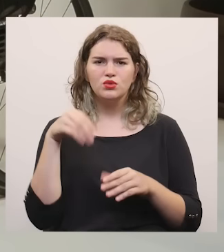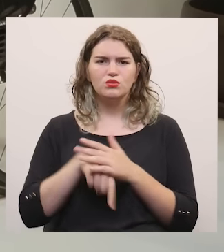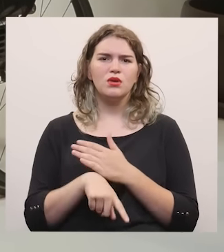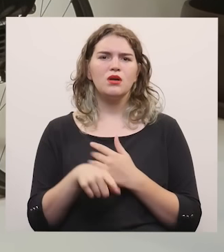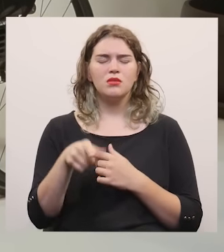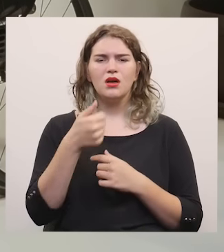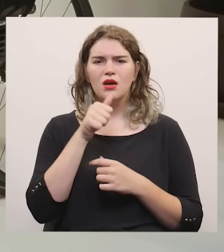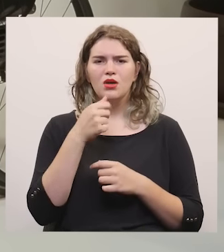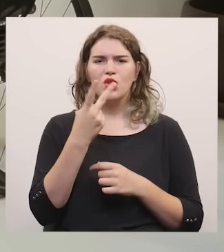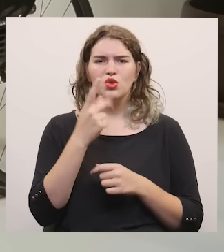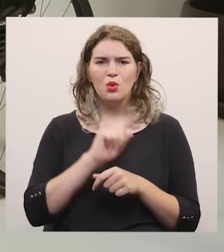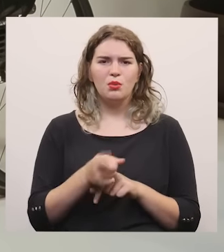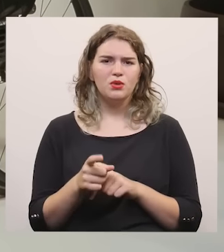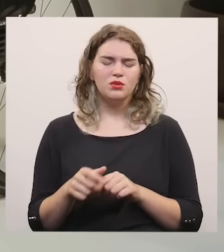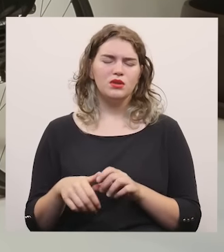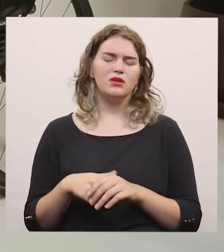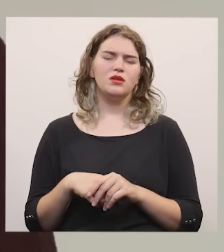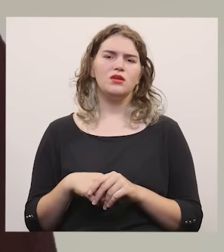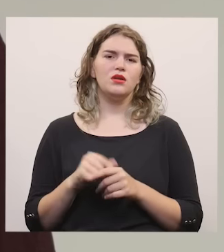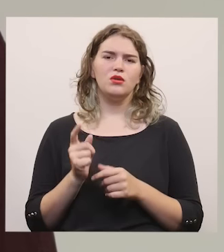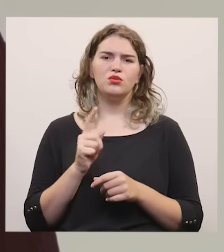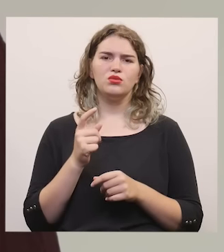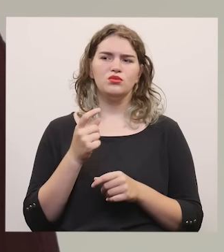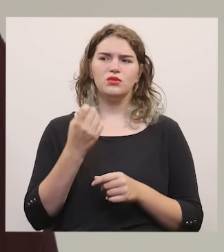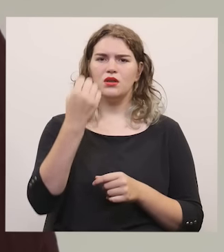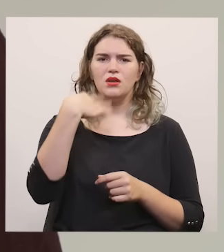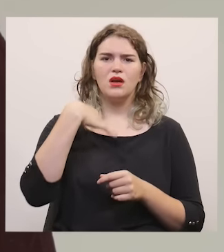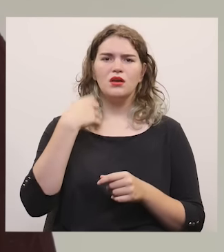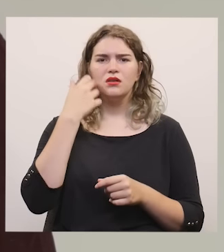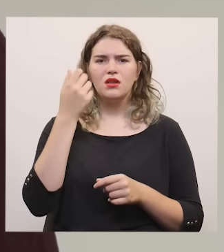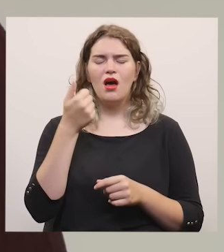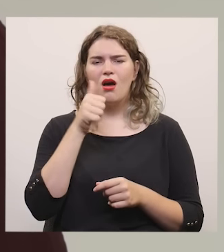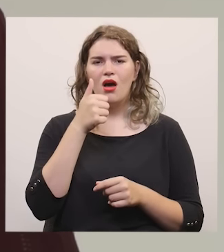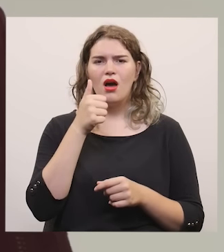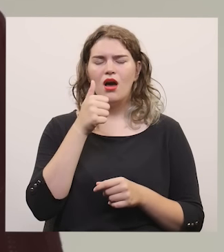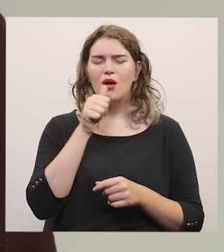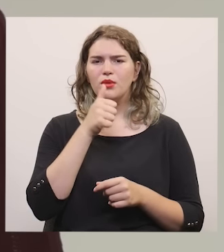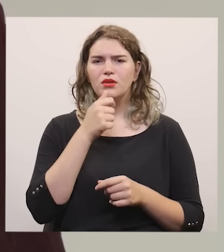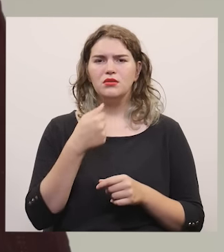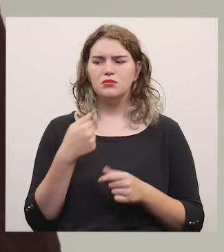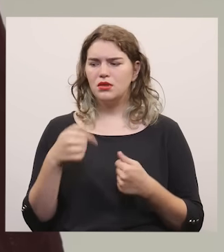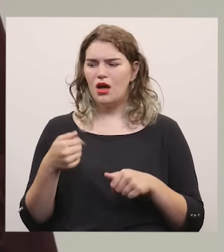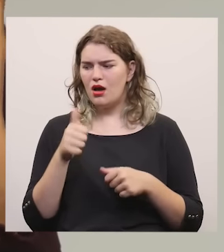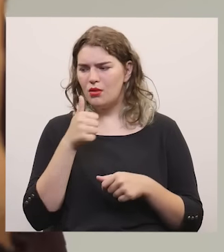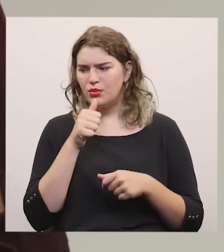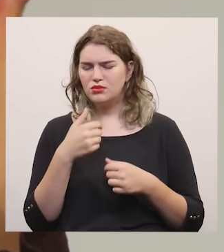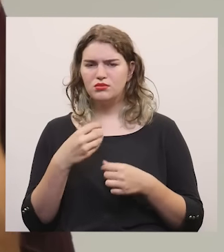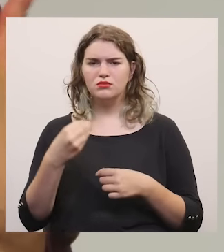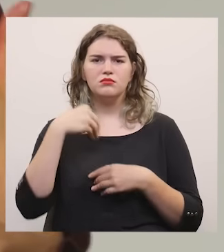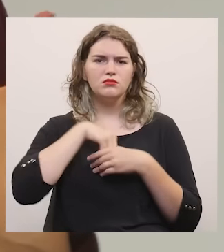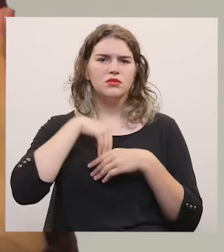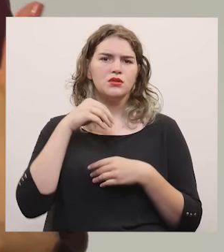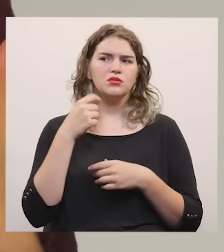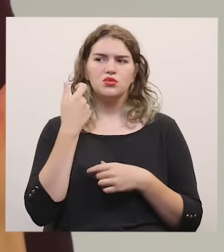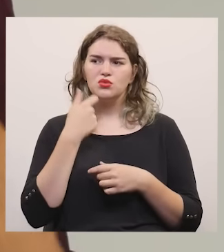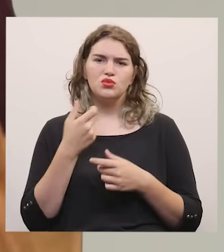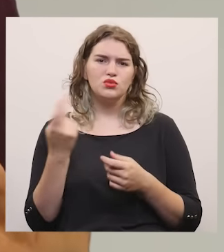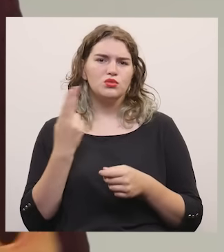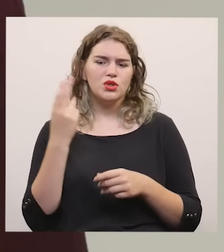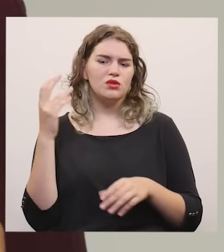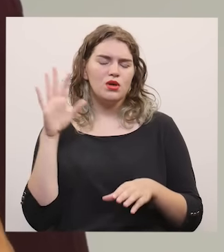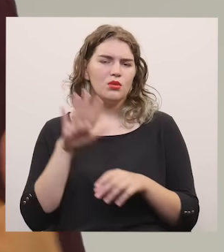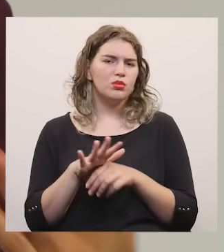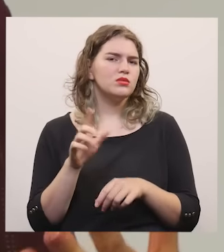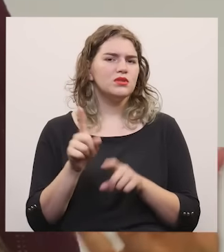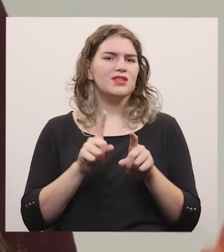sub apă a stat în jur de 2 minute. Și nu s-a necat, deci el când l-au scos din apă nici nu e ca a avut apă luată, nu știu, Dumnezeu și a pus